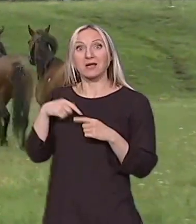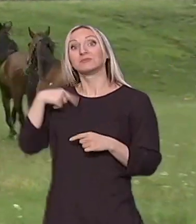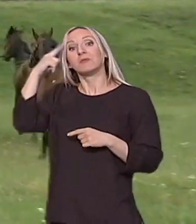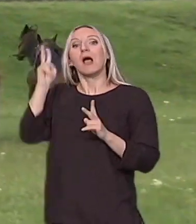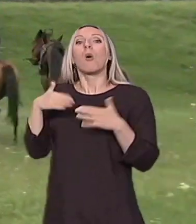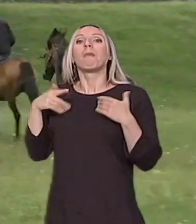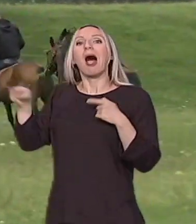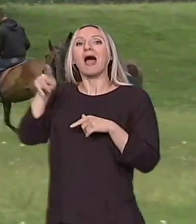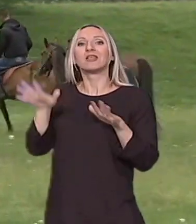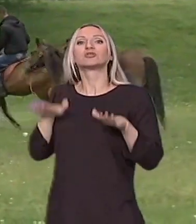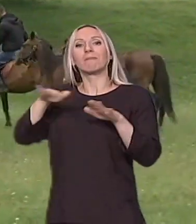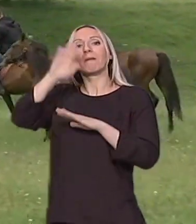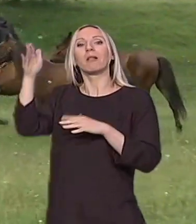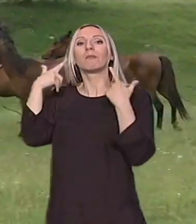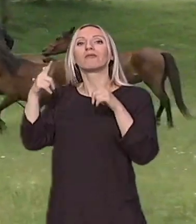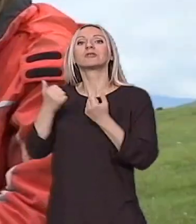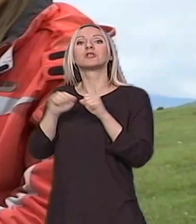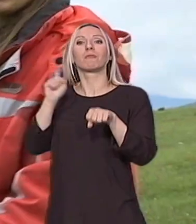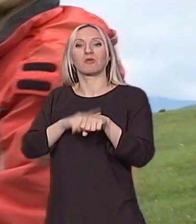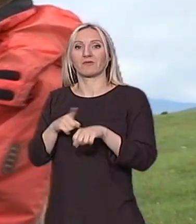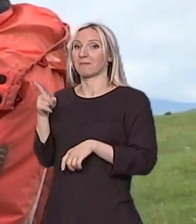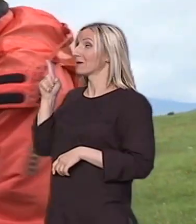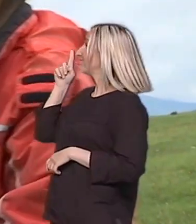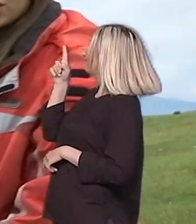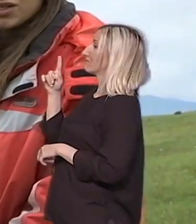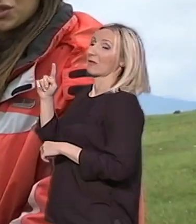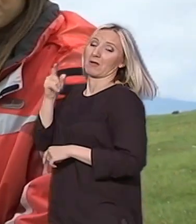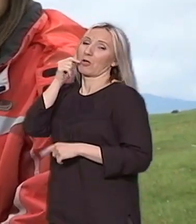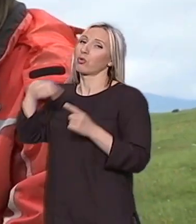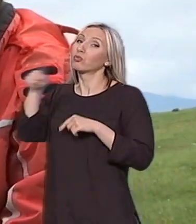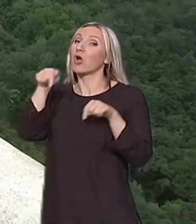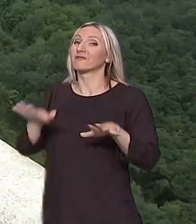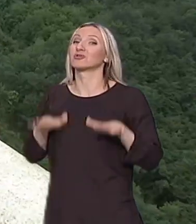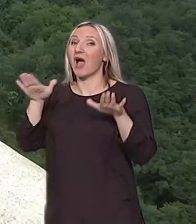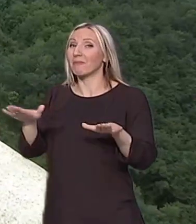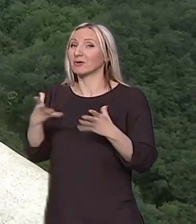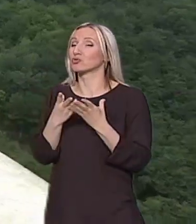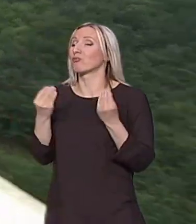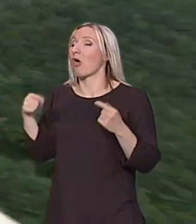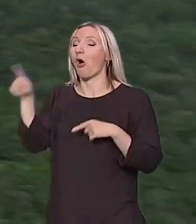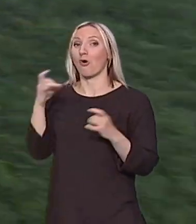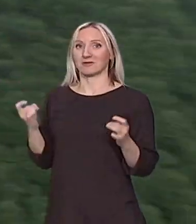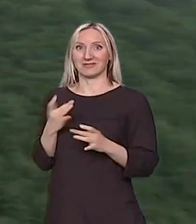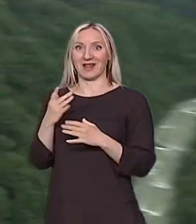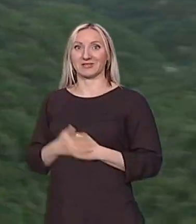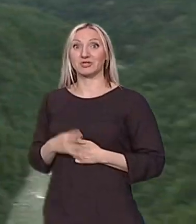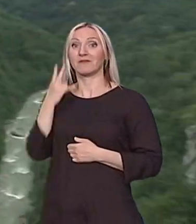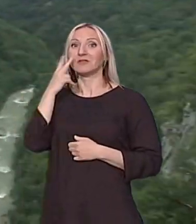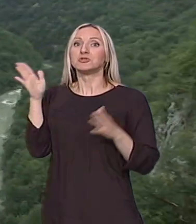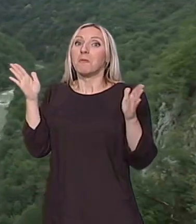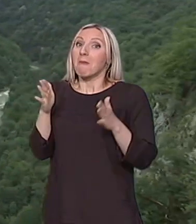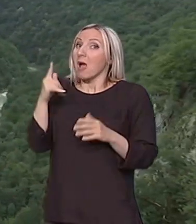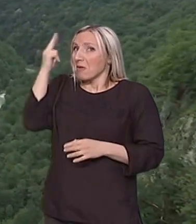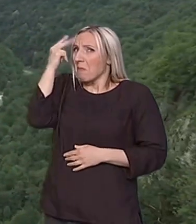kako mladi na Žabljaku provode slobodno vreme. Ovdje su definitivno ljudi mnogo srećni. Vidjet ćemo i manje poznate